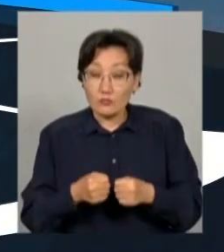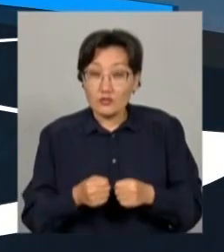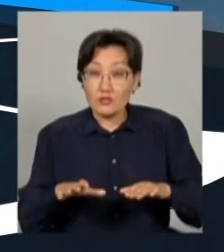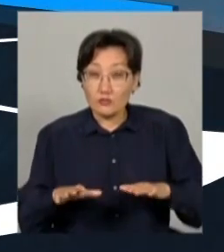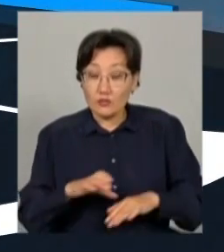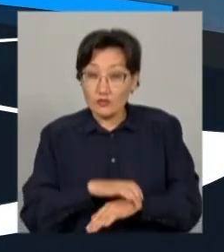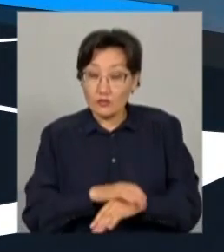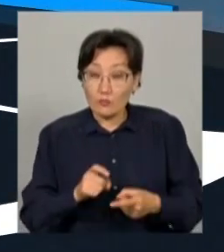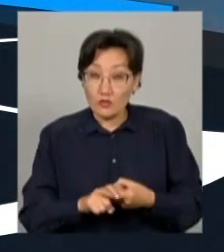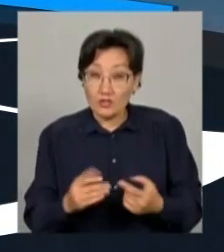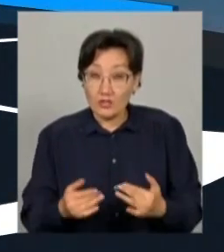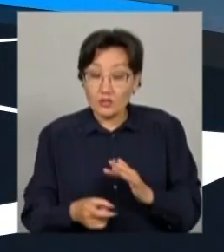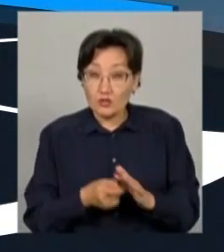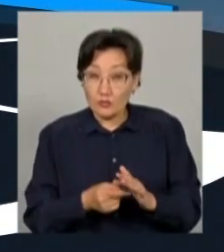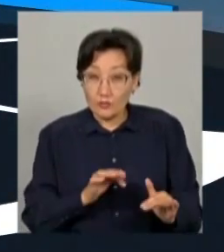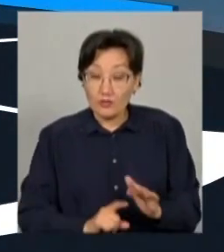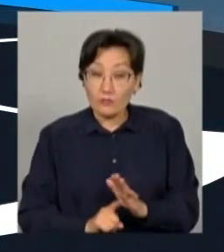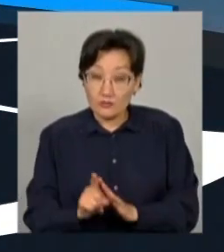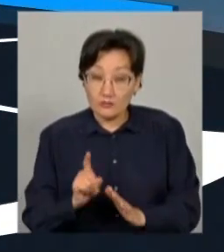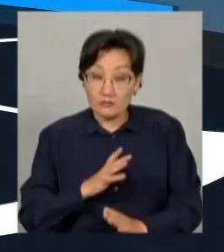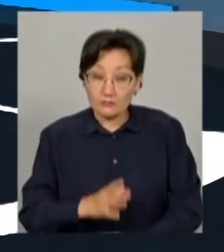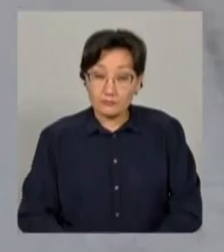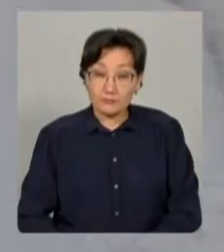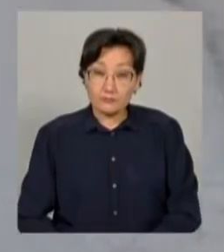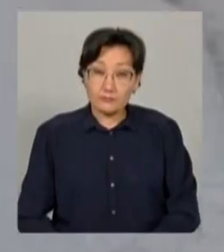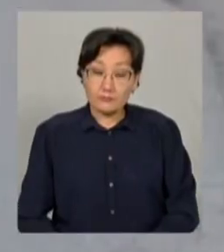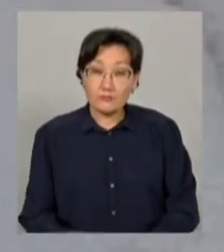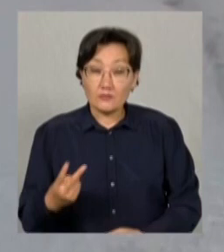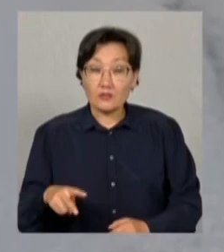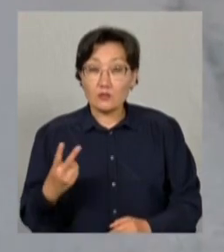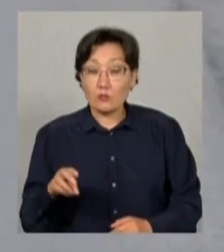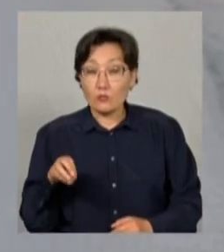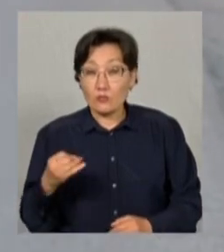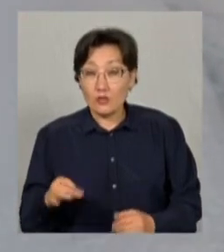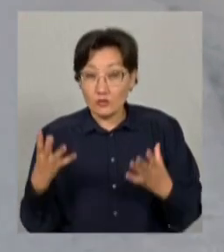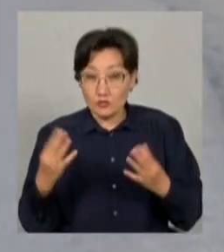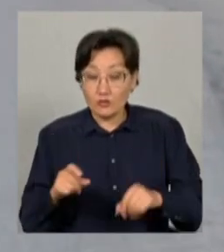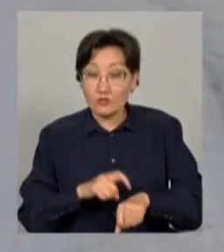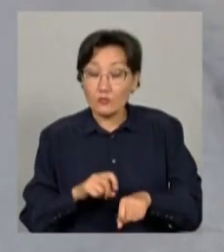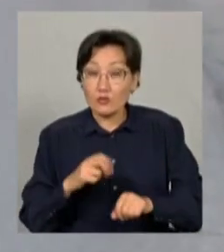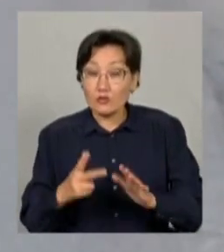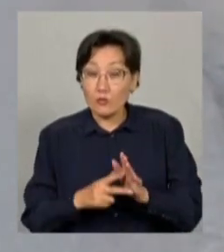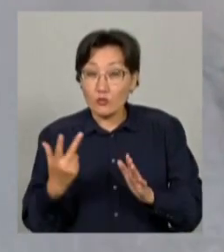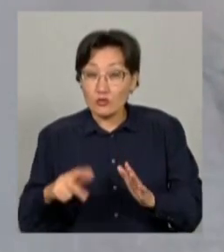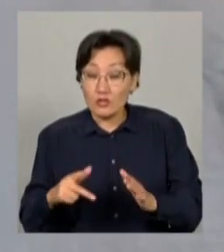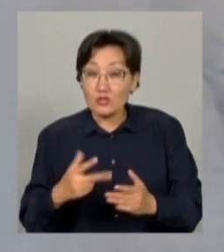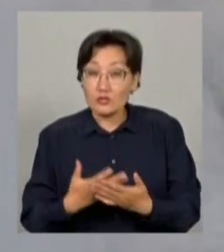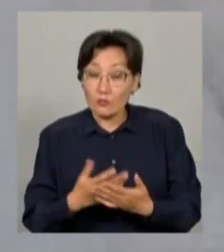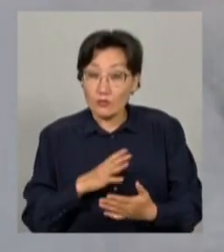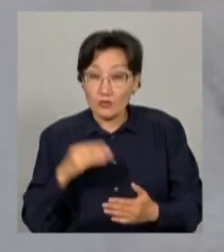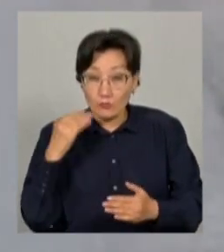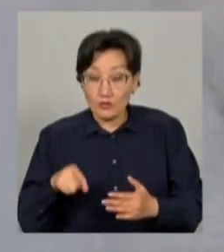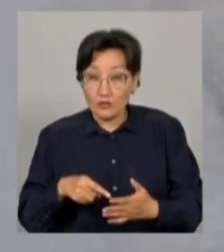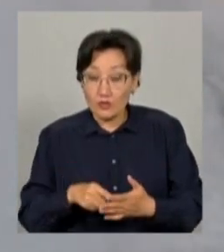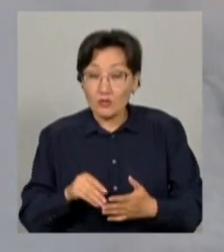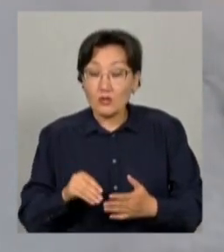бойынша қазір соталды тергеу басталды. 22 мамыр күні шамамен сағат 18:30 шамасында Ақтөбе қаласы